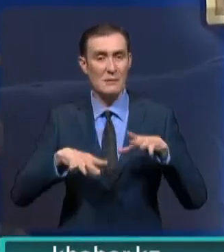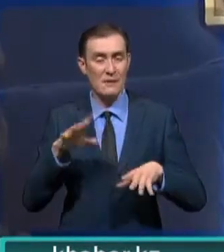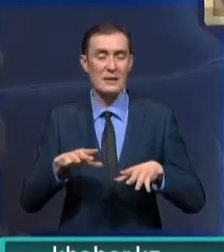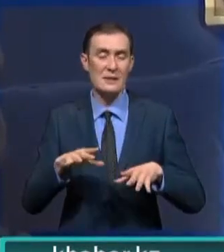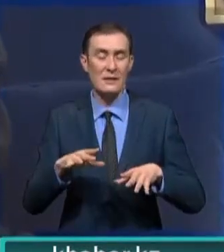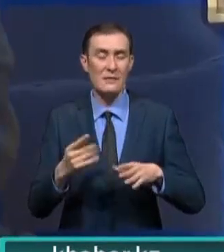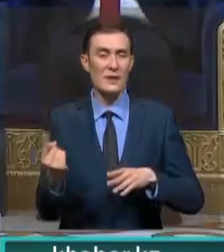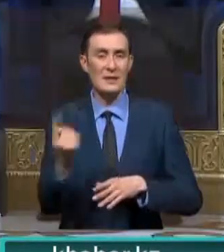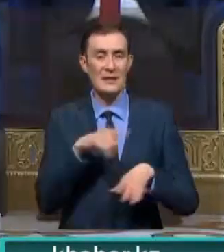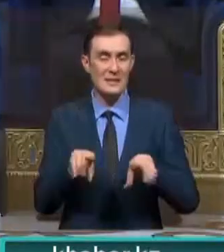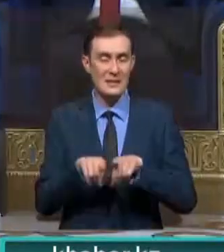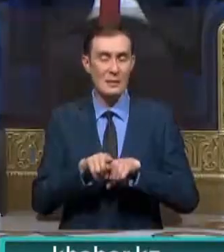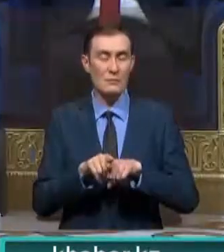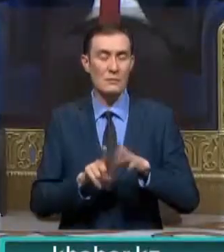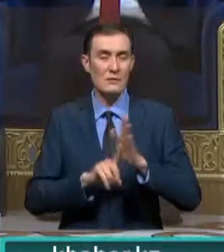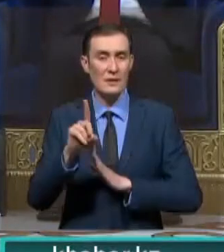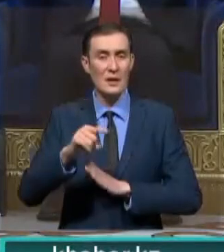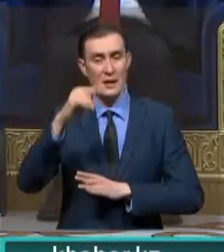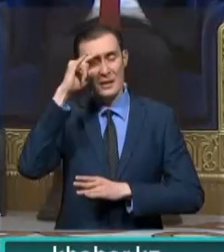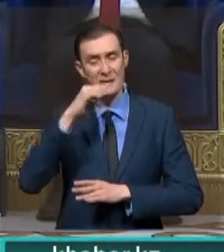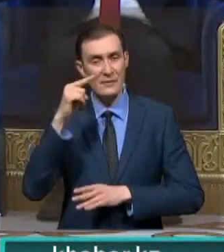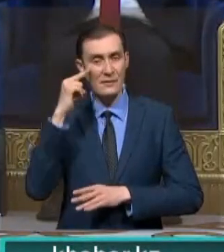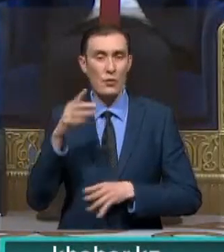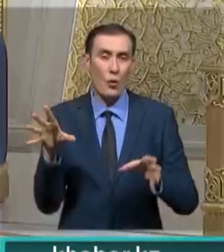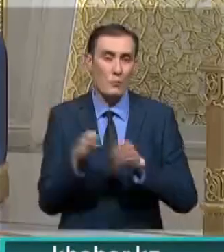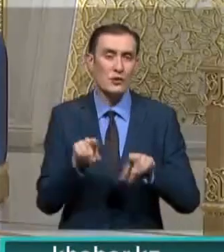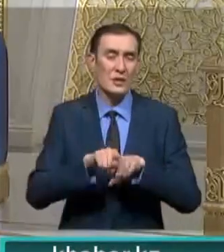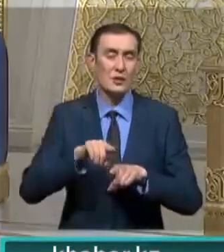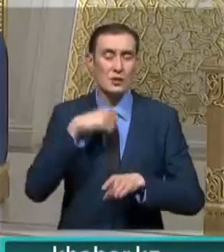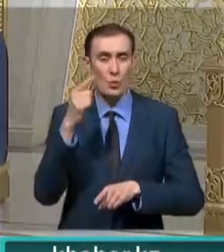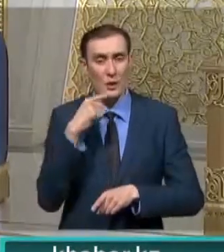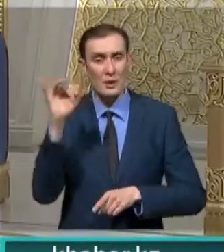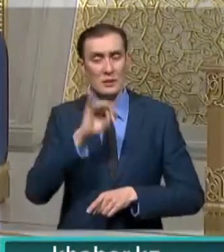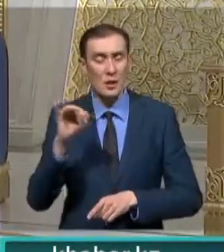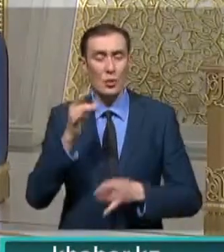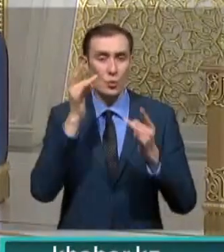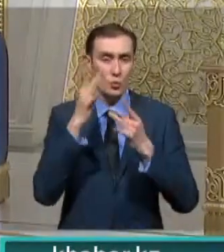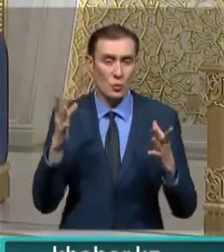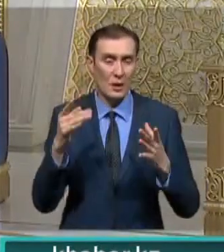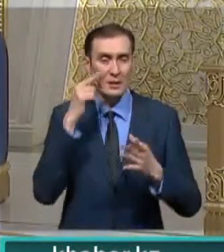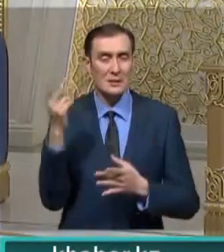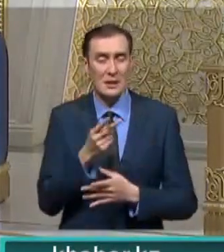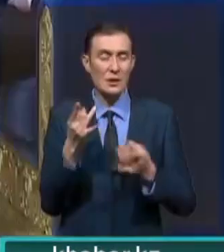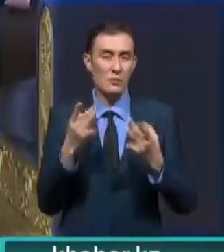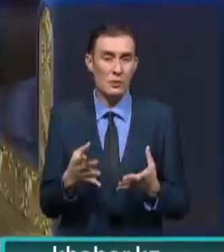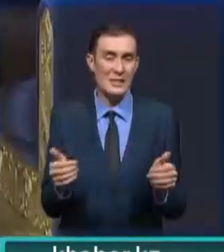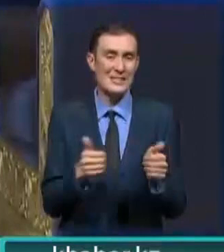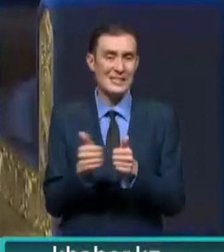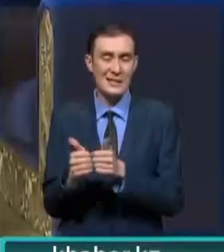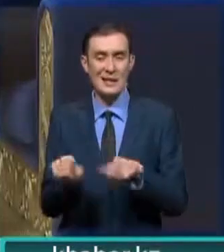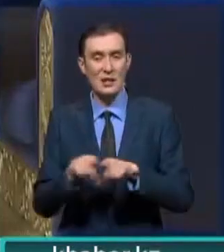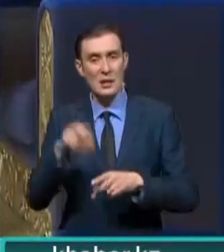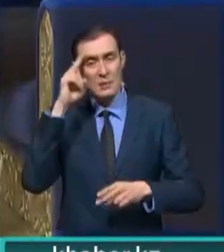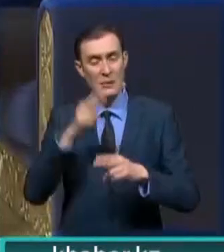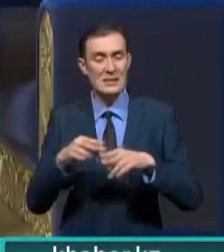едином происхождении кыргызов и казахов. Оно и понятно, общая история, язык и культура. Казахстан и Кыргызстан не просто соседи, а